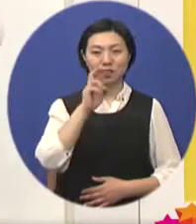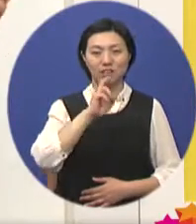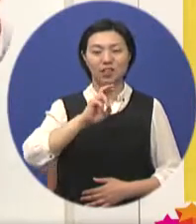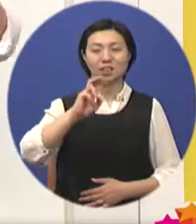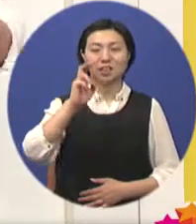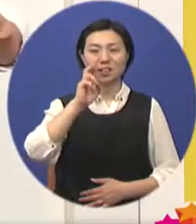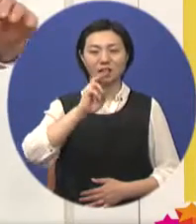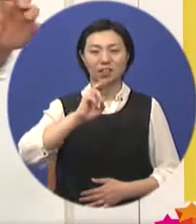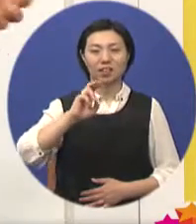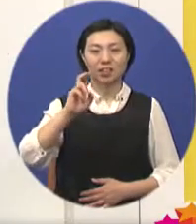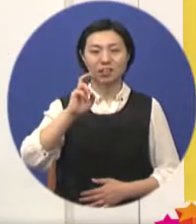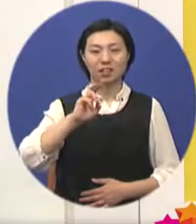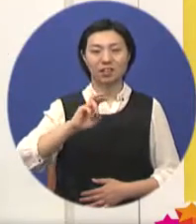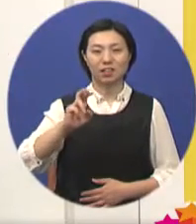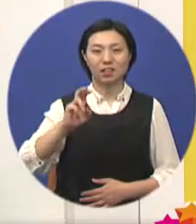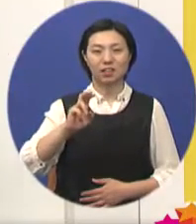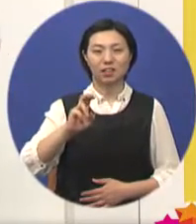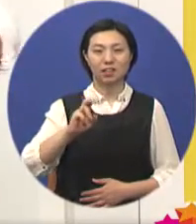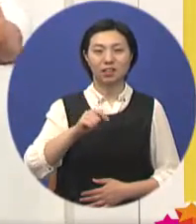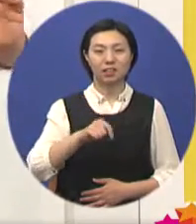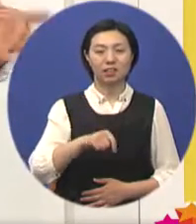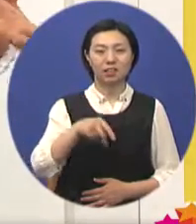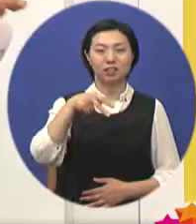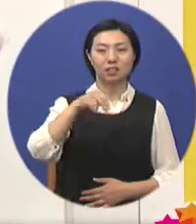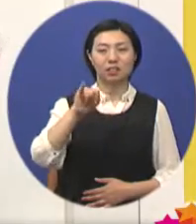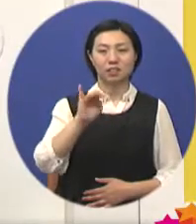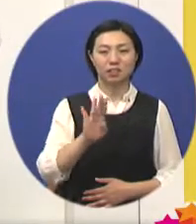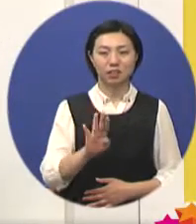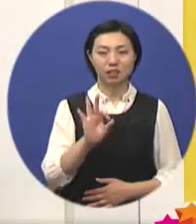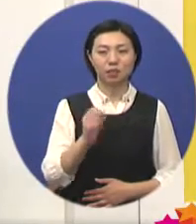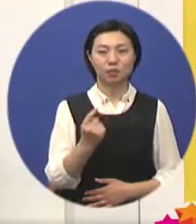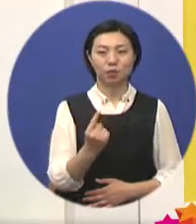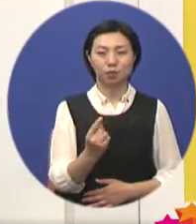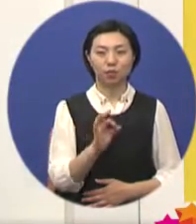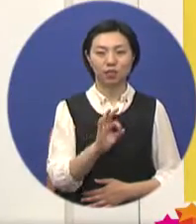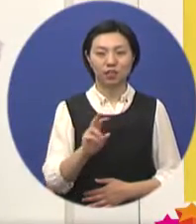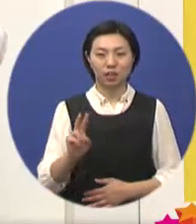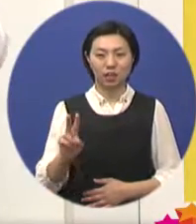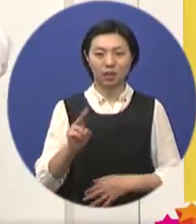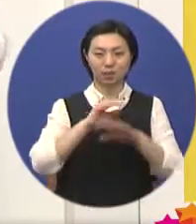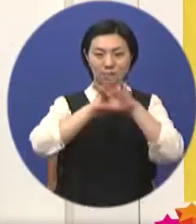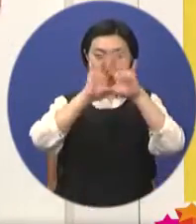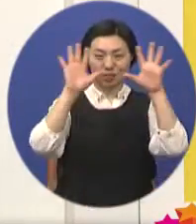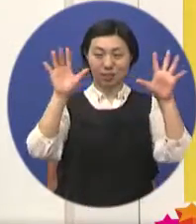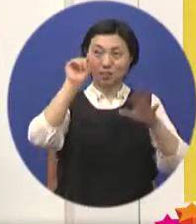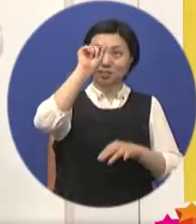아이야. 다시 보이야 밝은 둥근 딸이